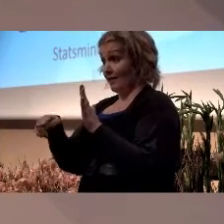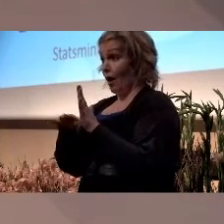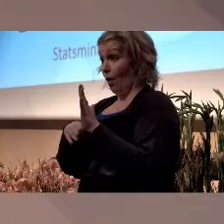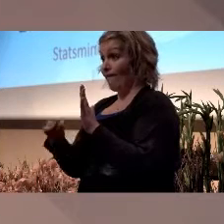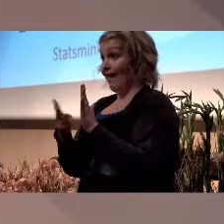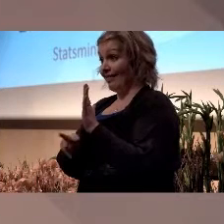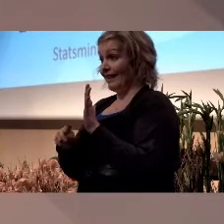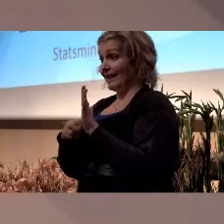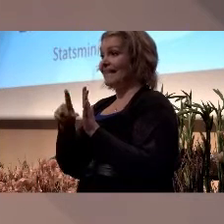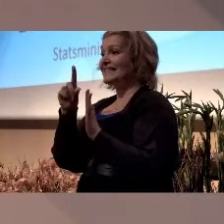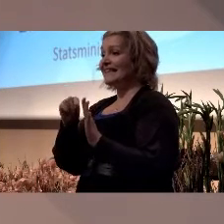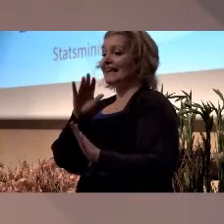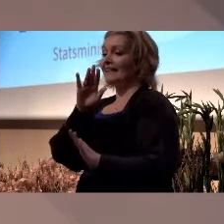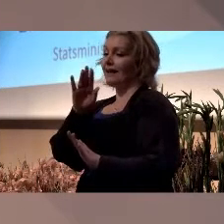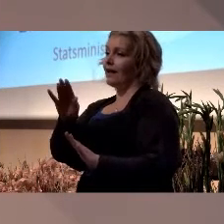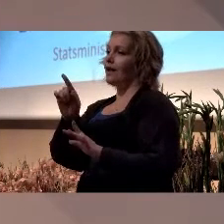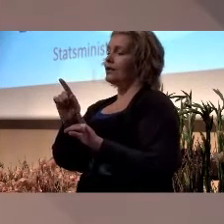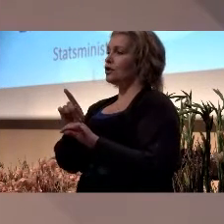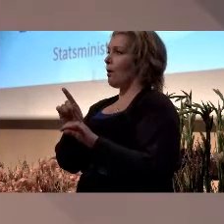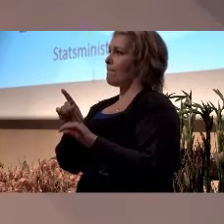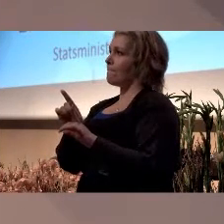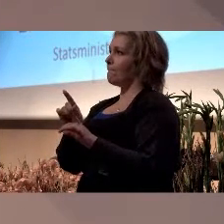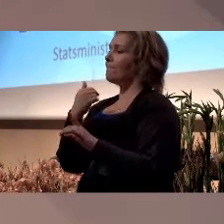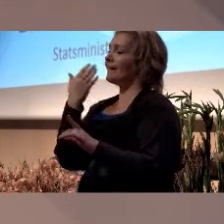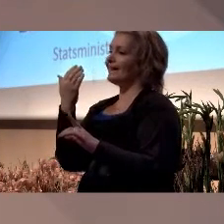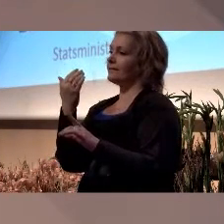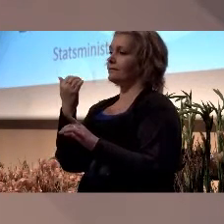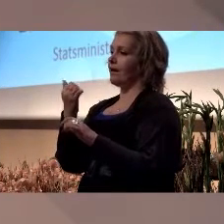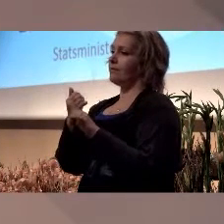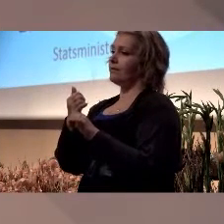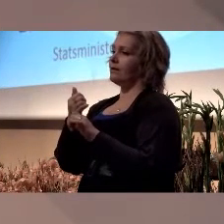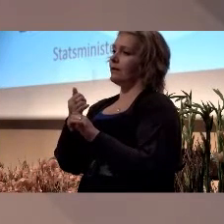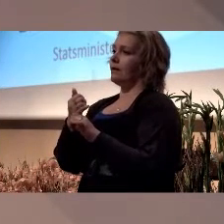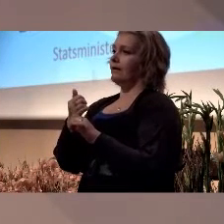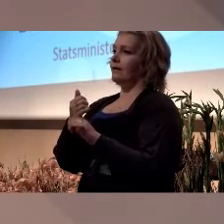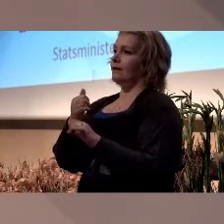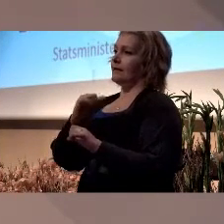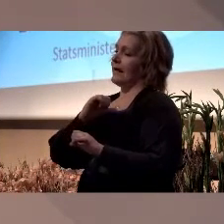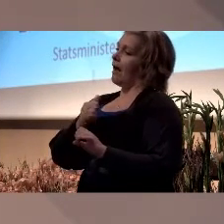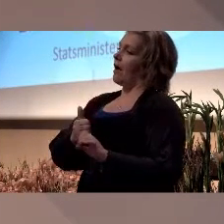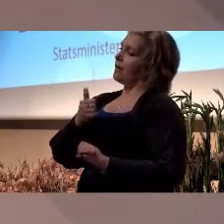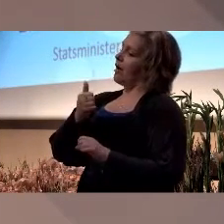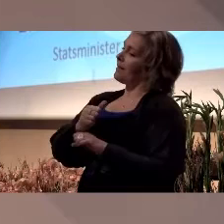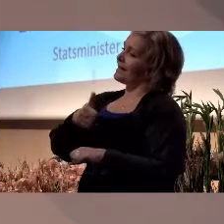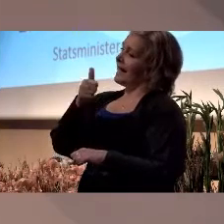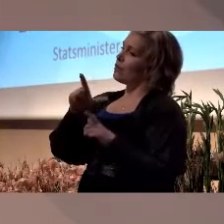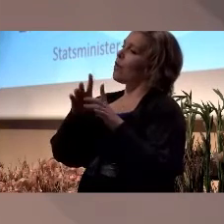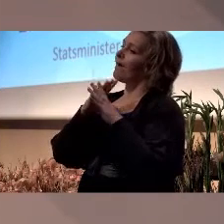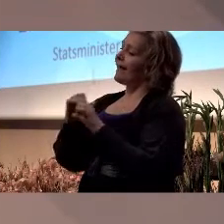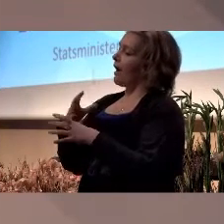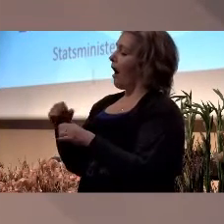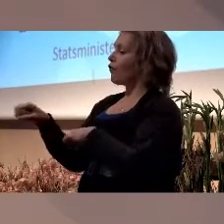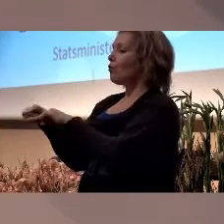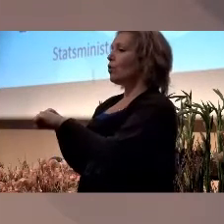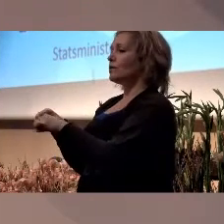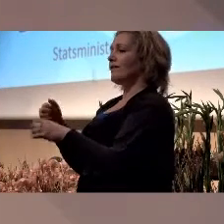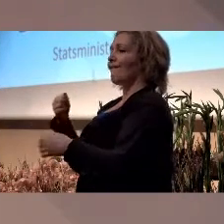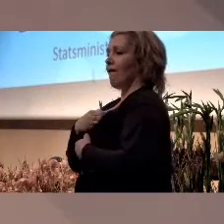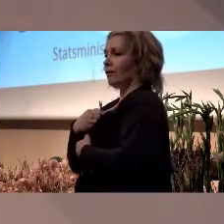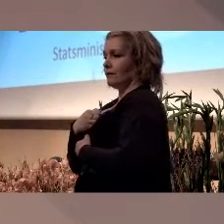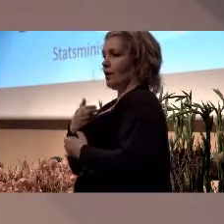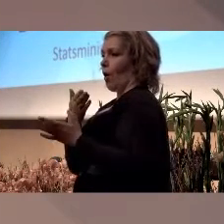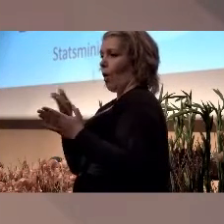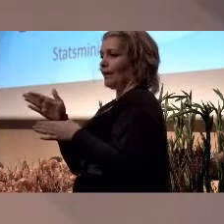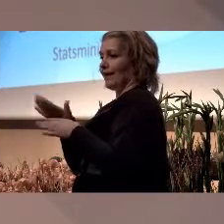Med denne lovendringen vil Stine som bli arbeidsleder for sine personlige assistenter, helt uavhengig av kommunens vaktplaner og